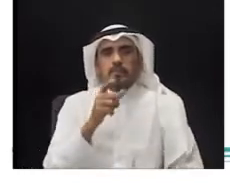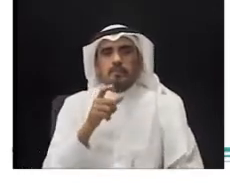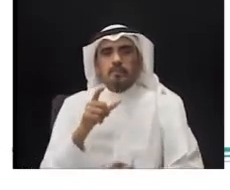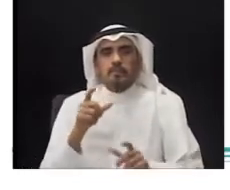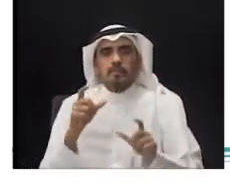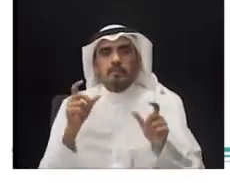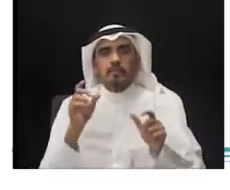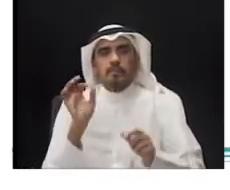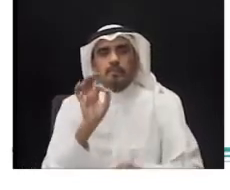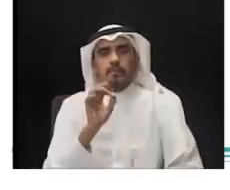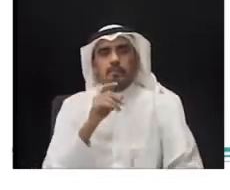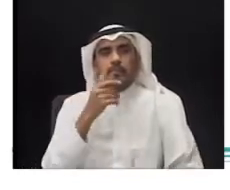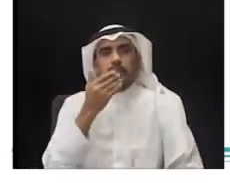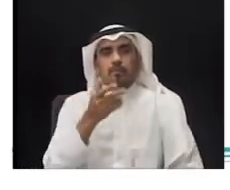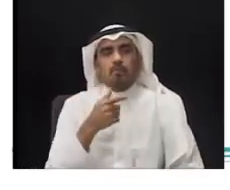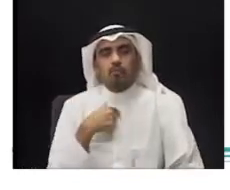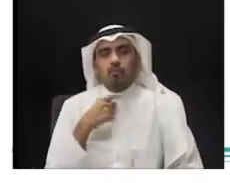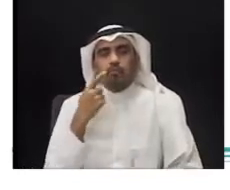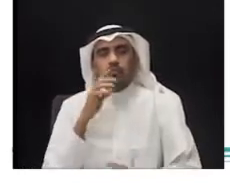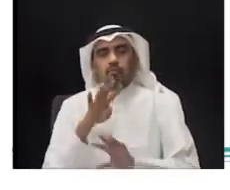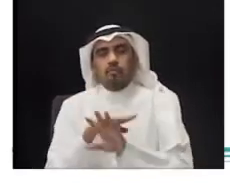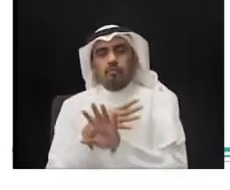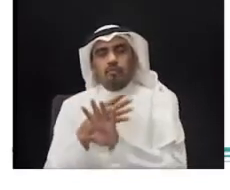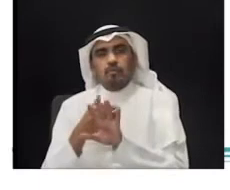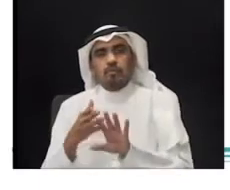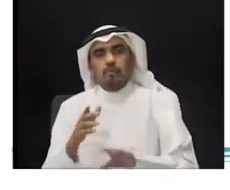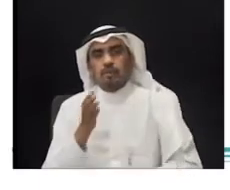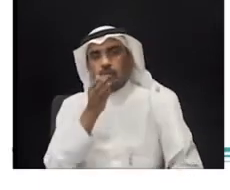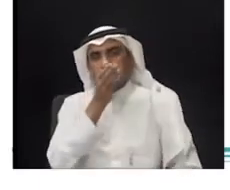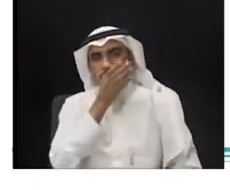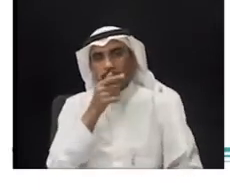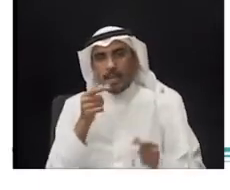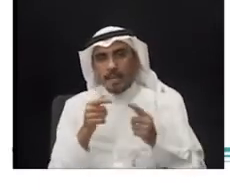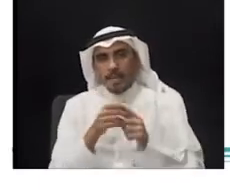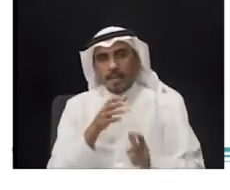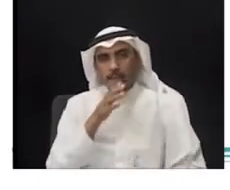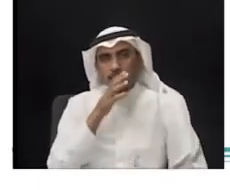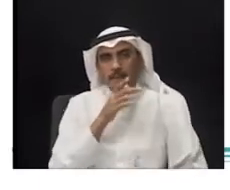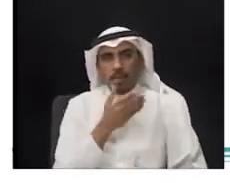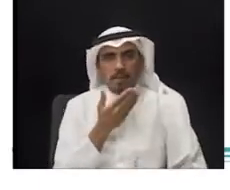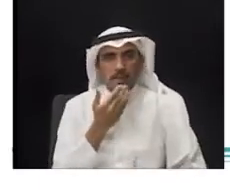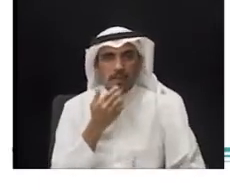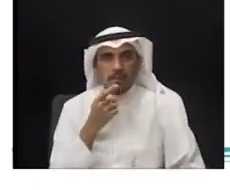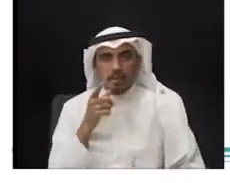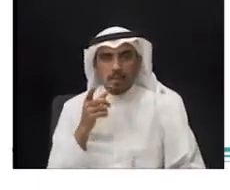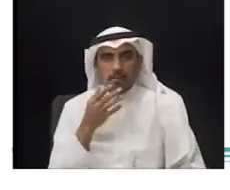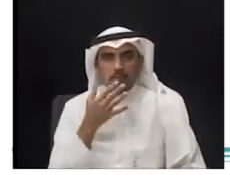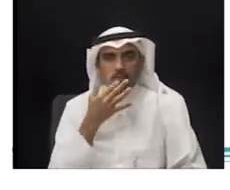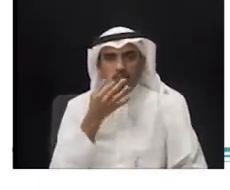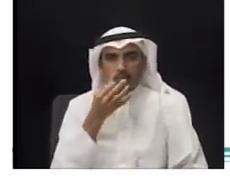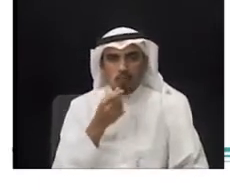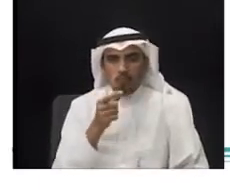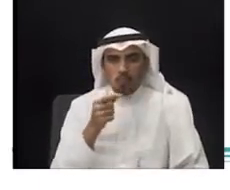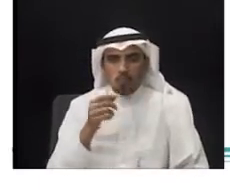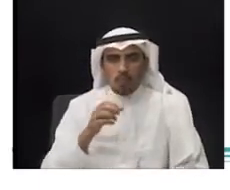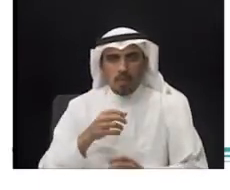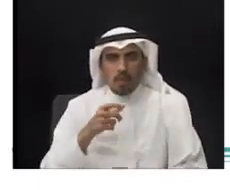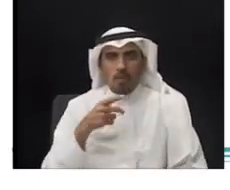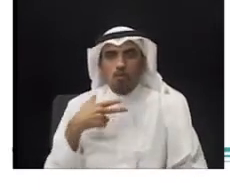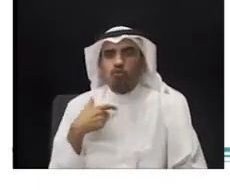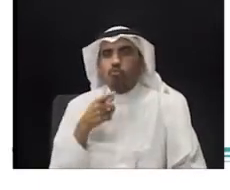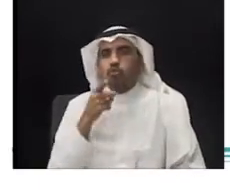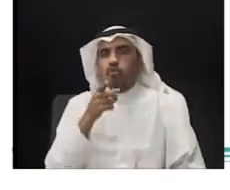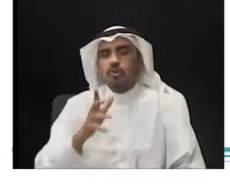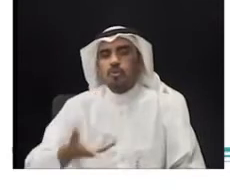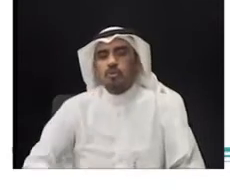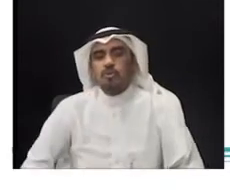أحدد أسماء الإشارة في الأمثلة التالية ثم أكمل الجدول الآتي. المياه التي نشربها ليست بتلك النقاوة